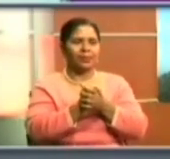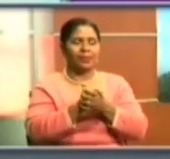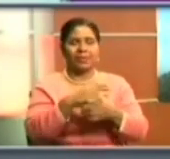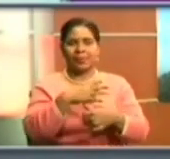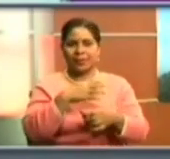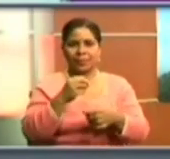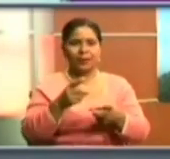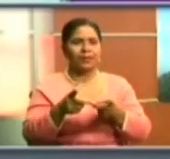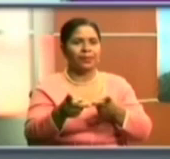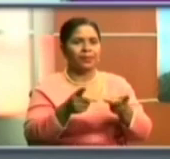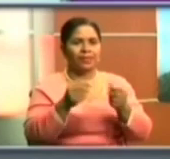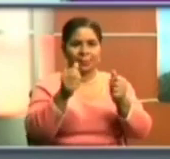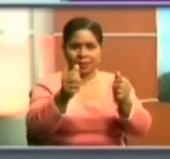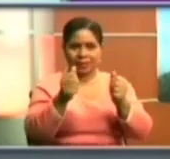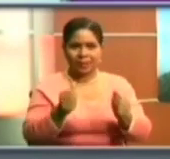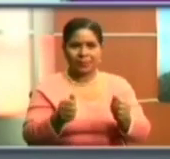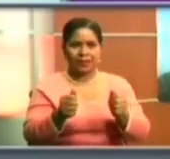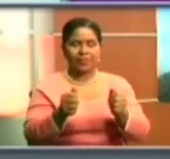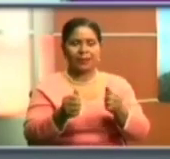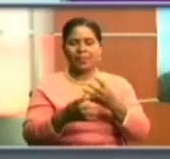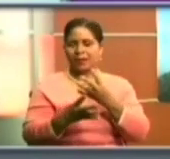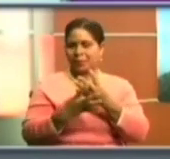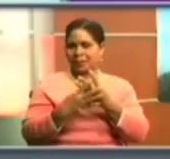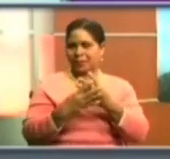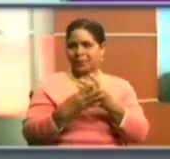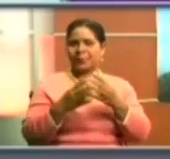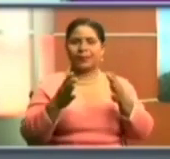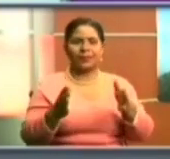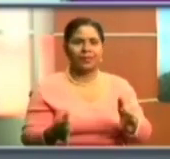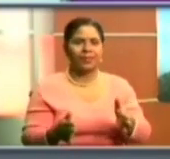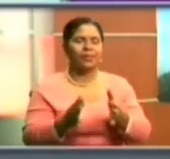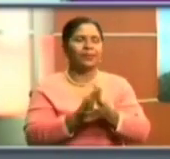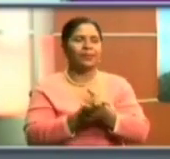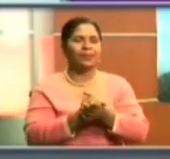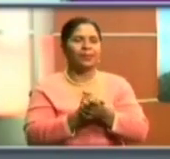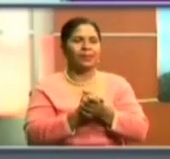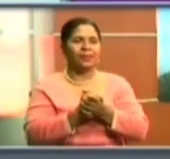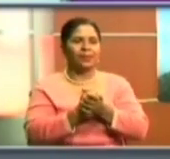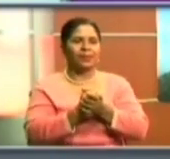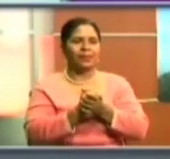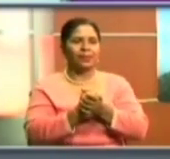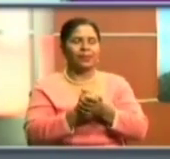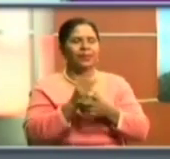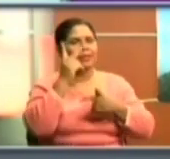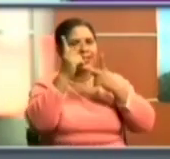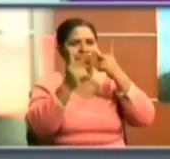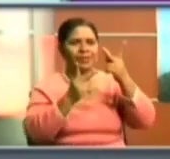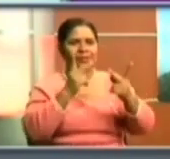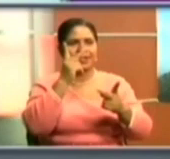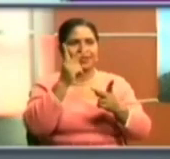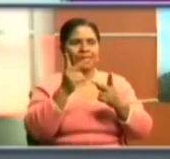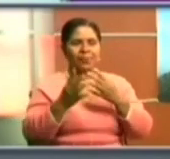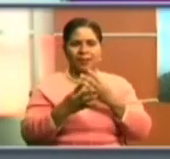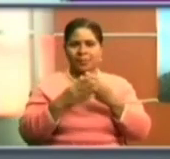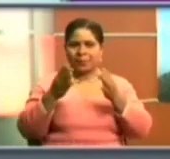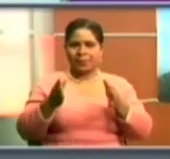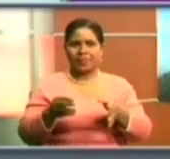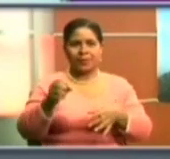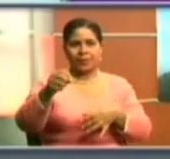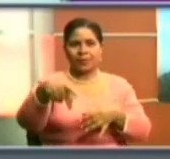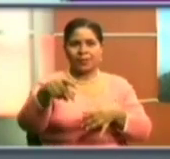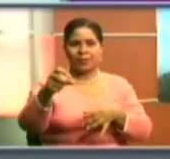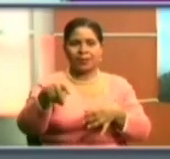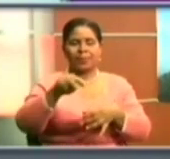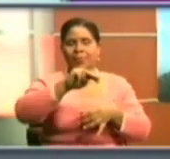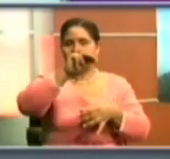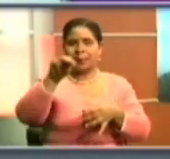puis directeur administration pénitentiaire, commissaire Jean-Gardi Muscadin, fait une visite dans la prison civile